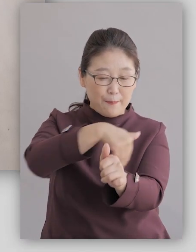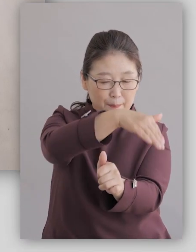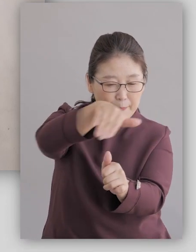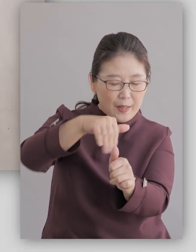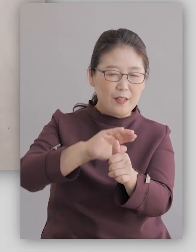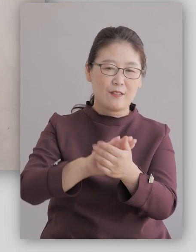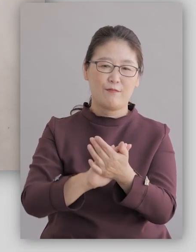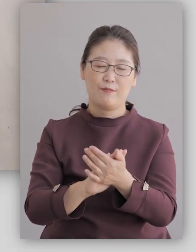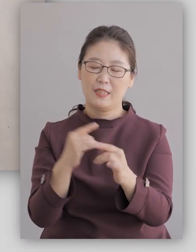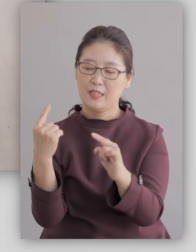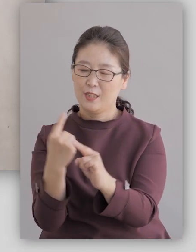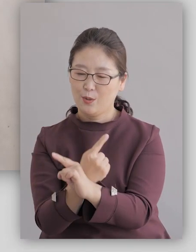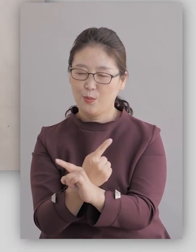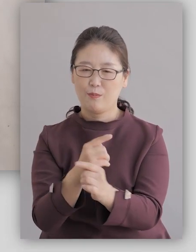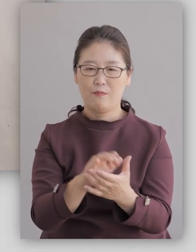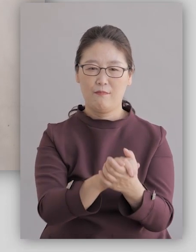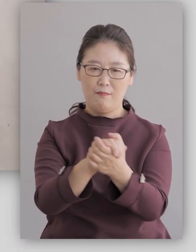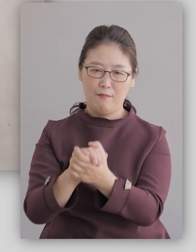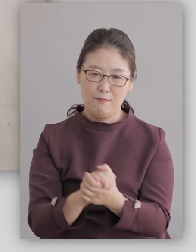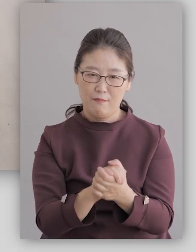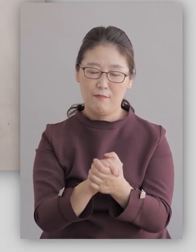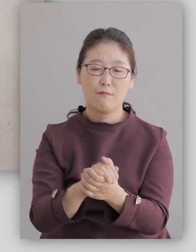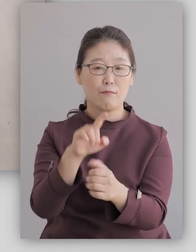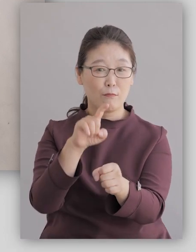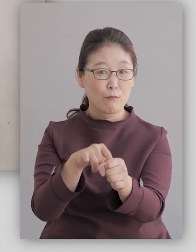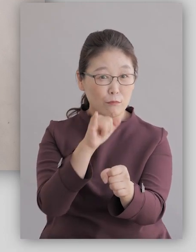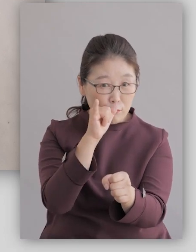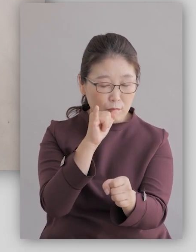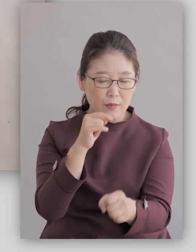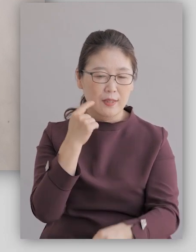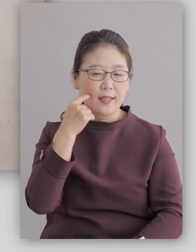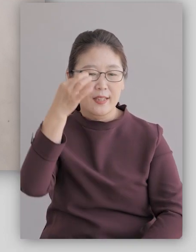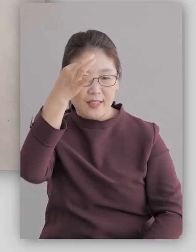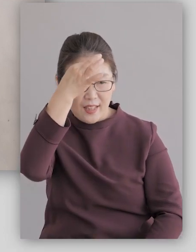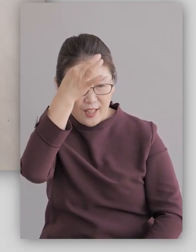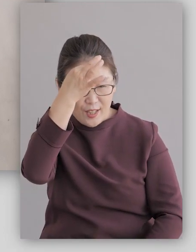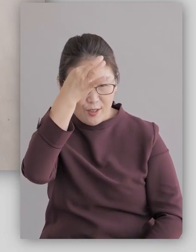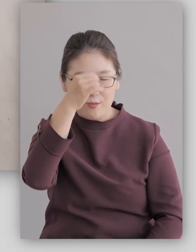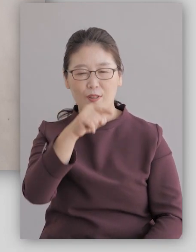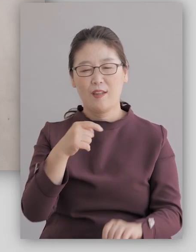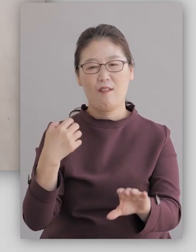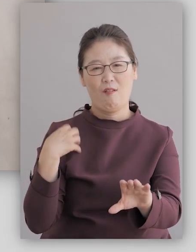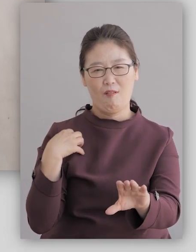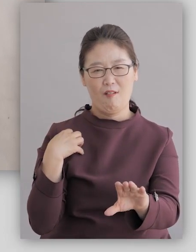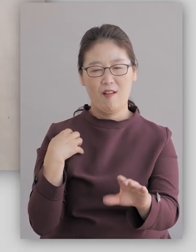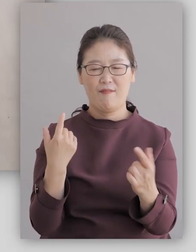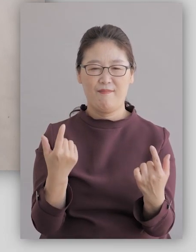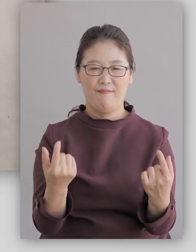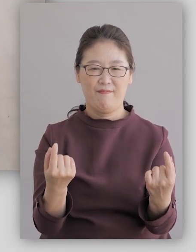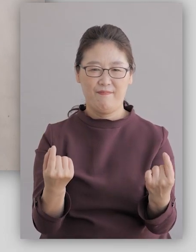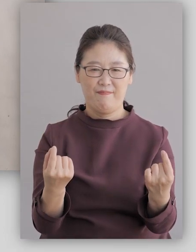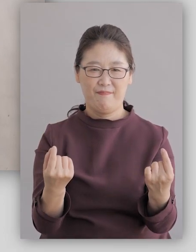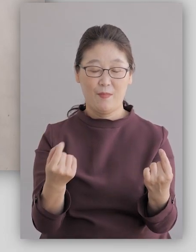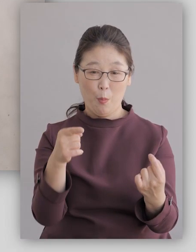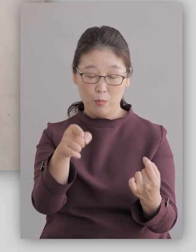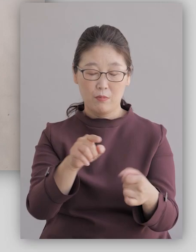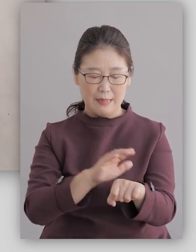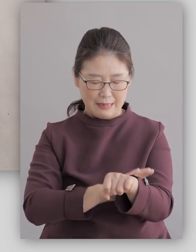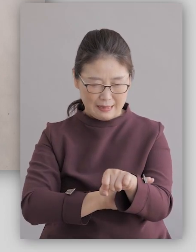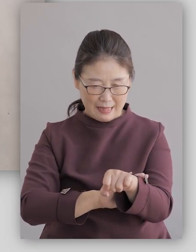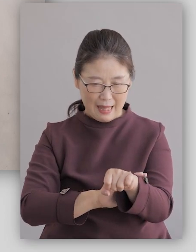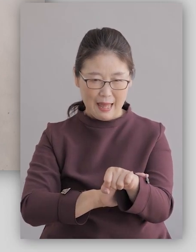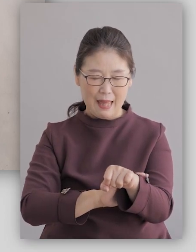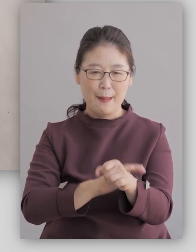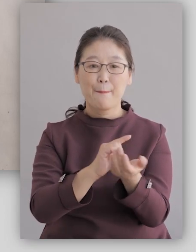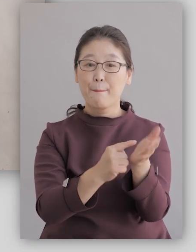화해하는 모습이 우리 예술이 사회에서 기여하는 역할이라는 부분을 잘 설명해 주고